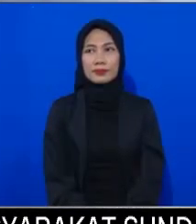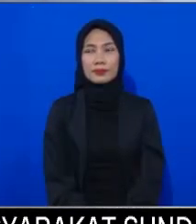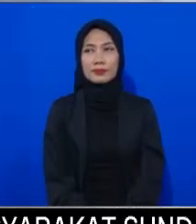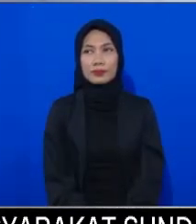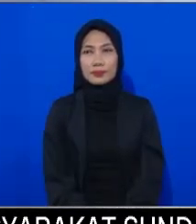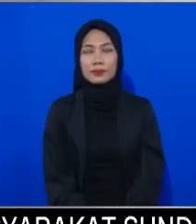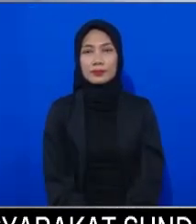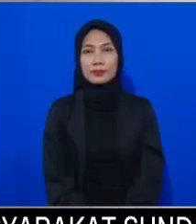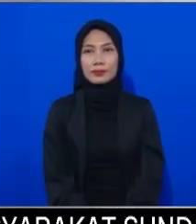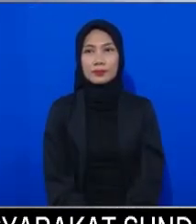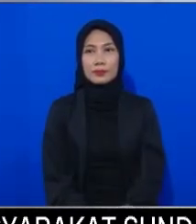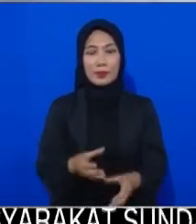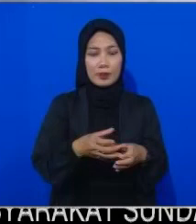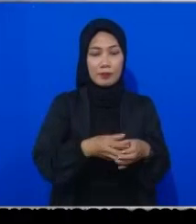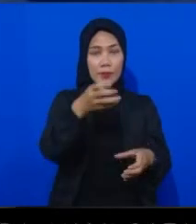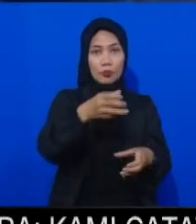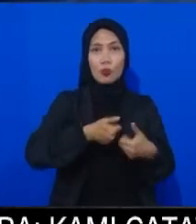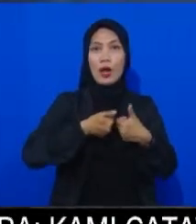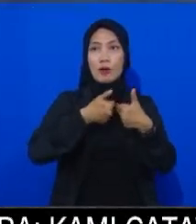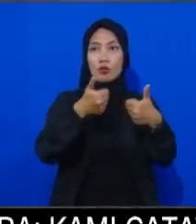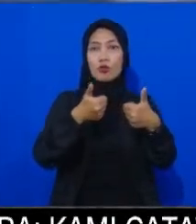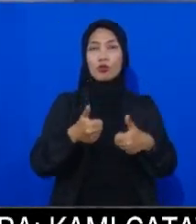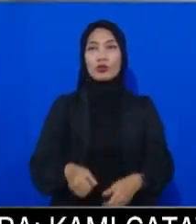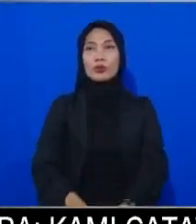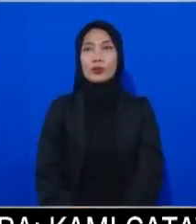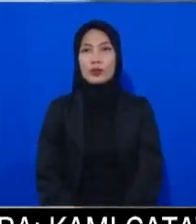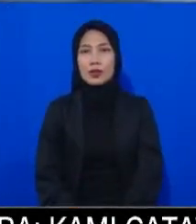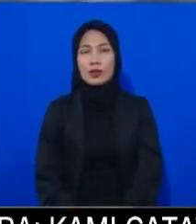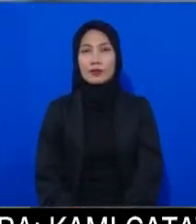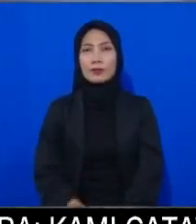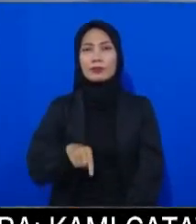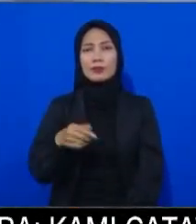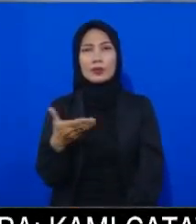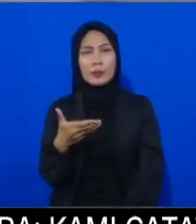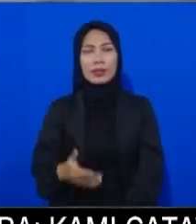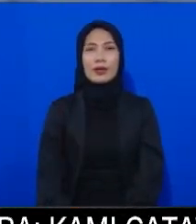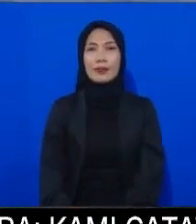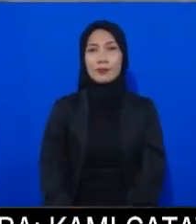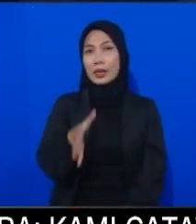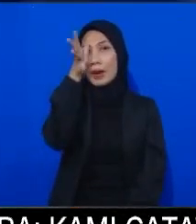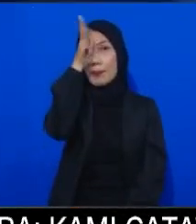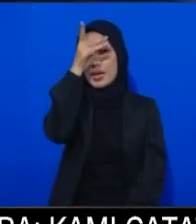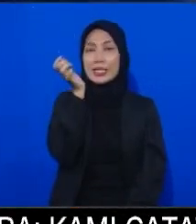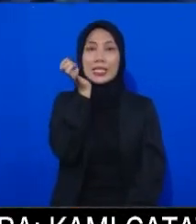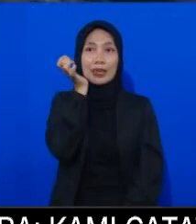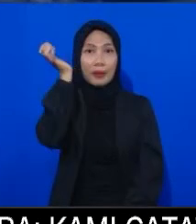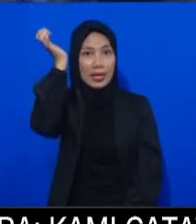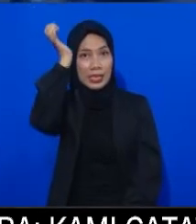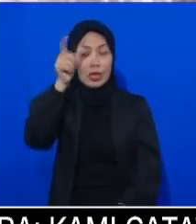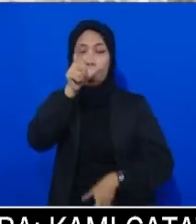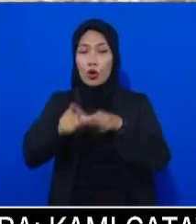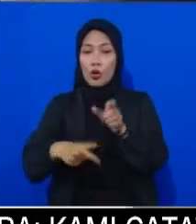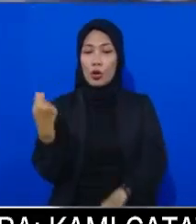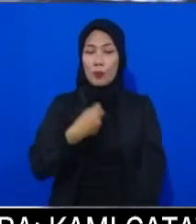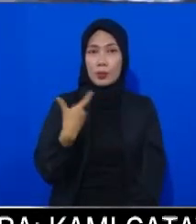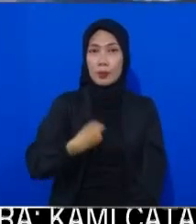bentuknya yang menarik dan tampilannya yang cantik membuat produk buatan warga di Jalan Gunung Athena dan pasar Bali ini banyak diburu pembeli